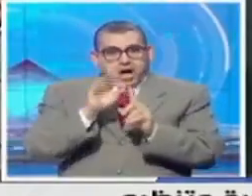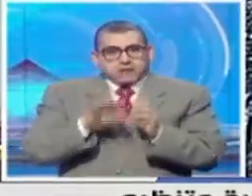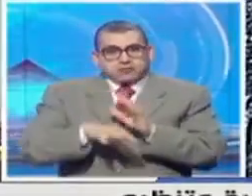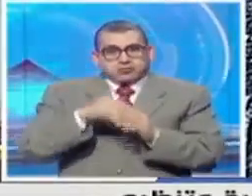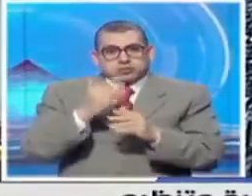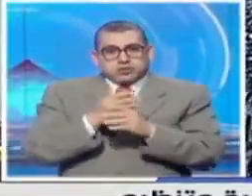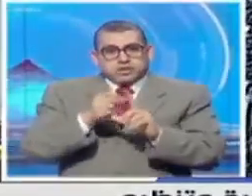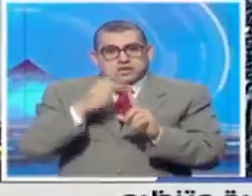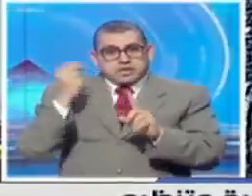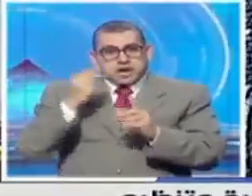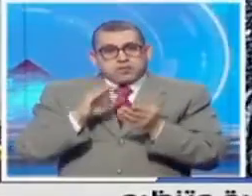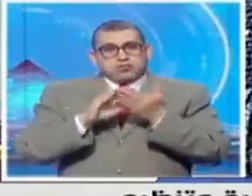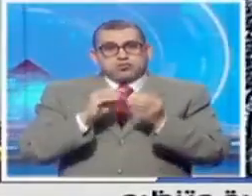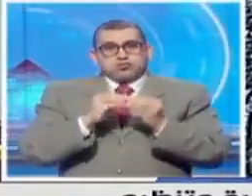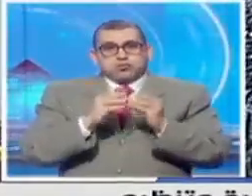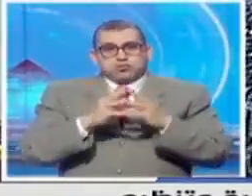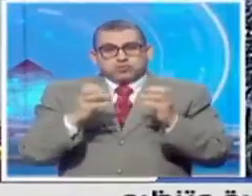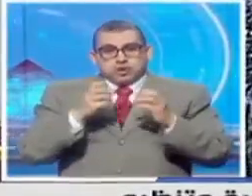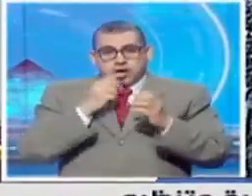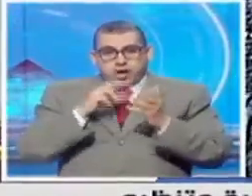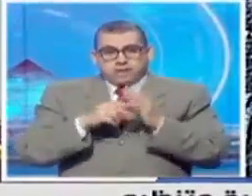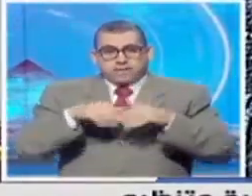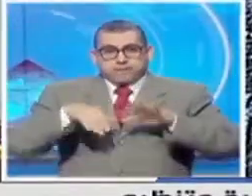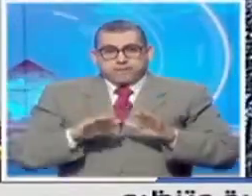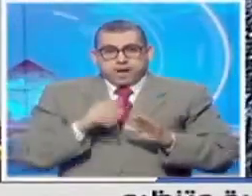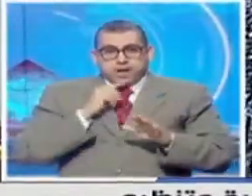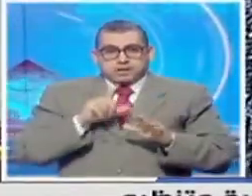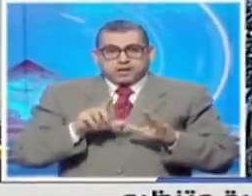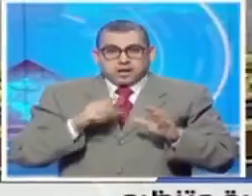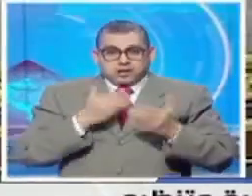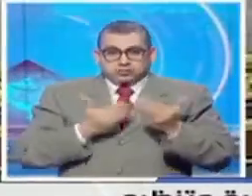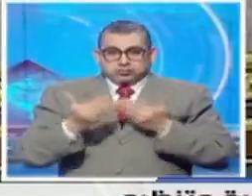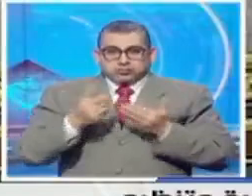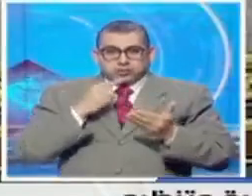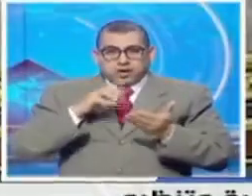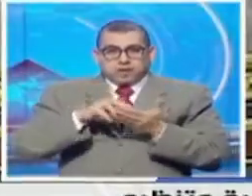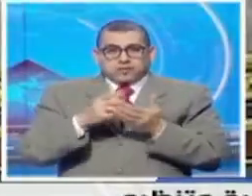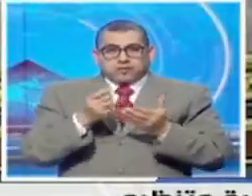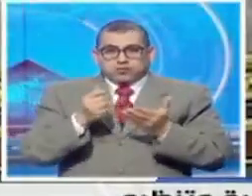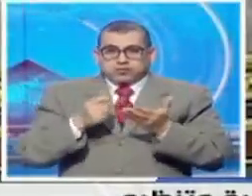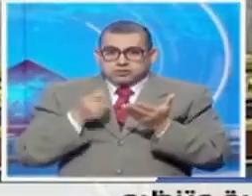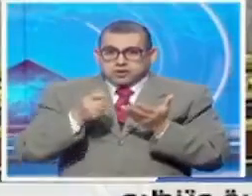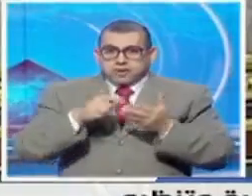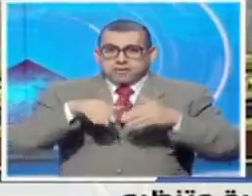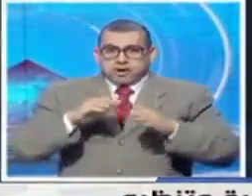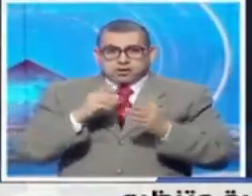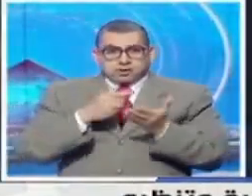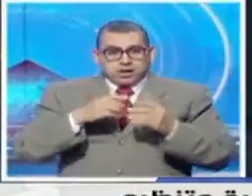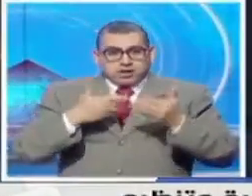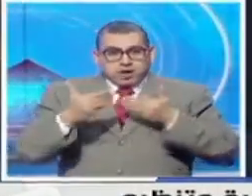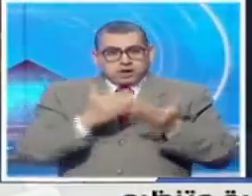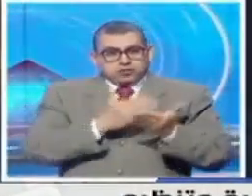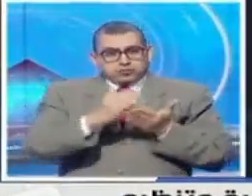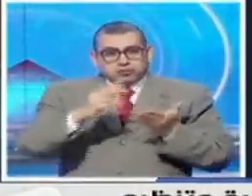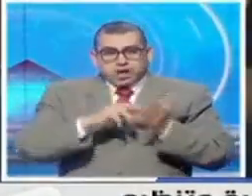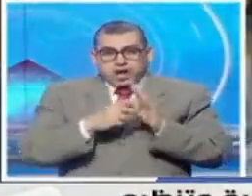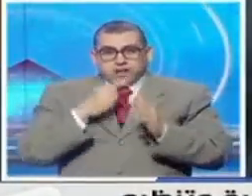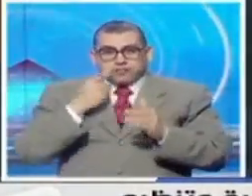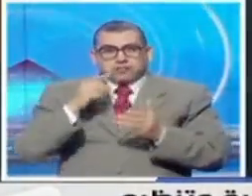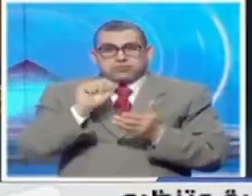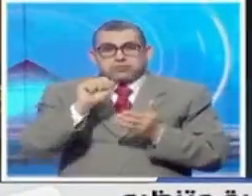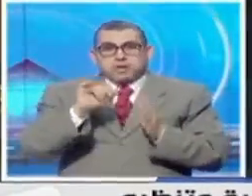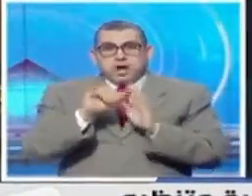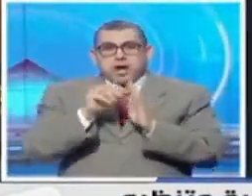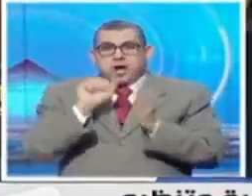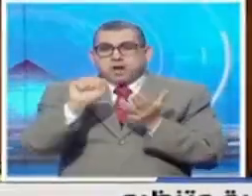انشاء الغرفه السياحيه ثم تشكيل مجلس ادارتها وتنظيم امورها الماليه وحل مجلس الاداره اضافه الى اختصاصات